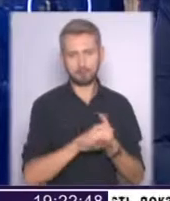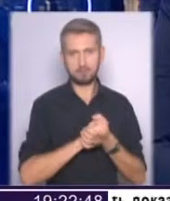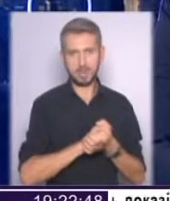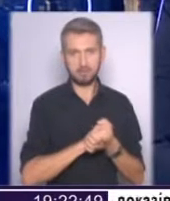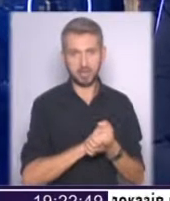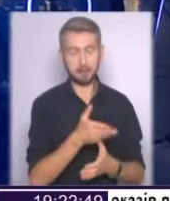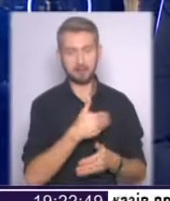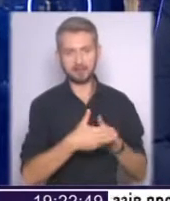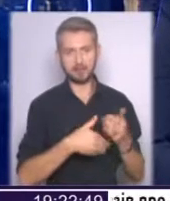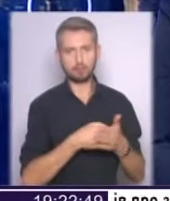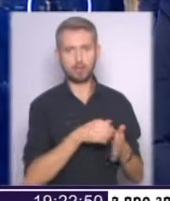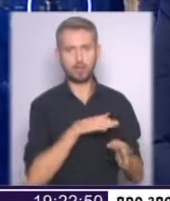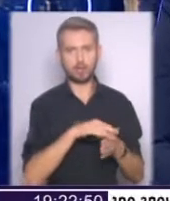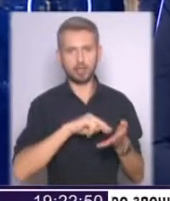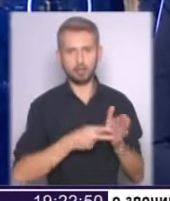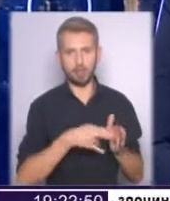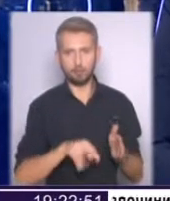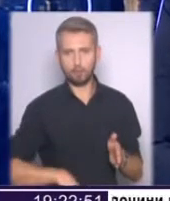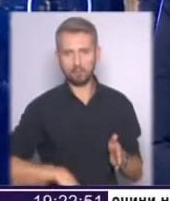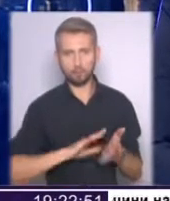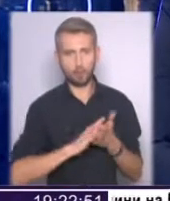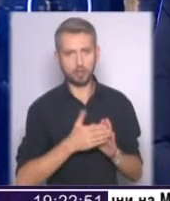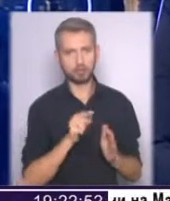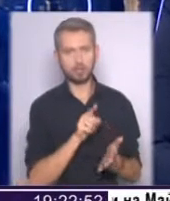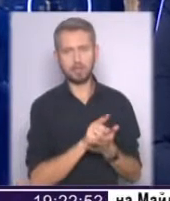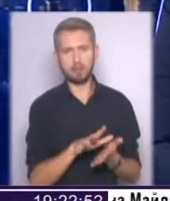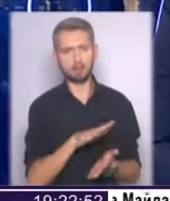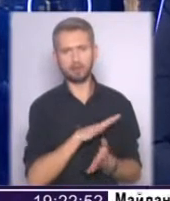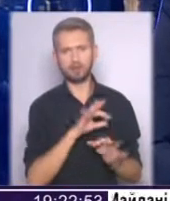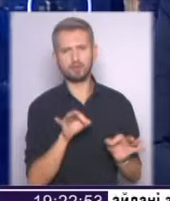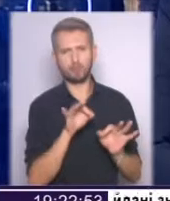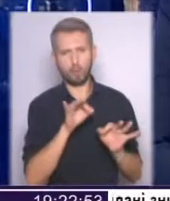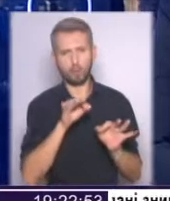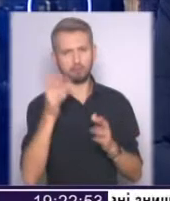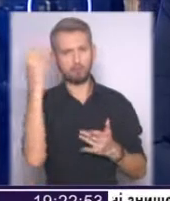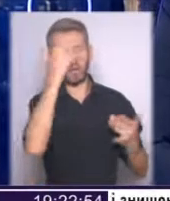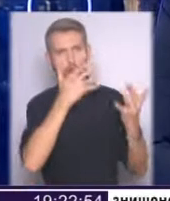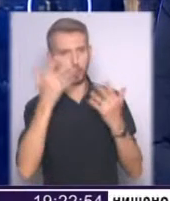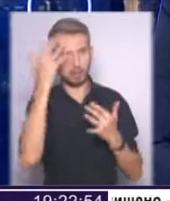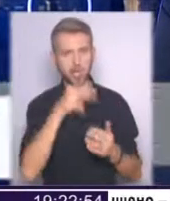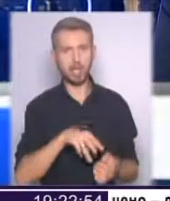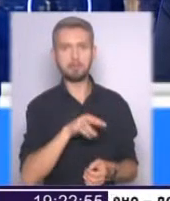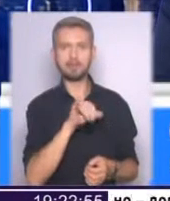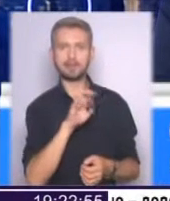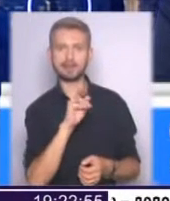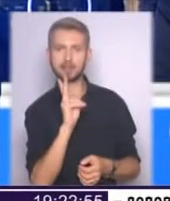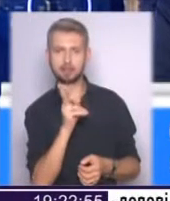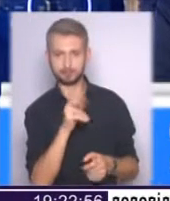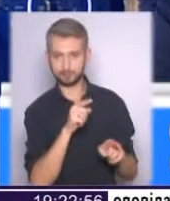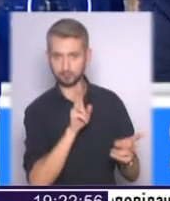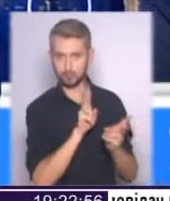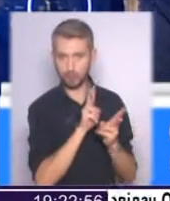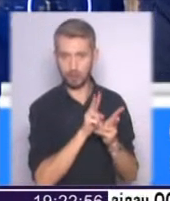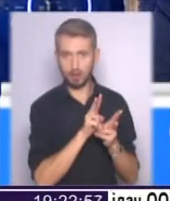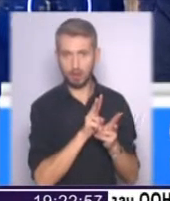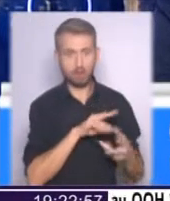до виконання плану по Мінських угодах. Тут не має бути ні в кого ілюзій, тому що Мінськ сам по собі, він не